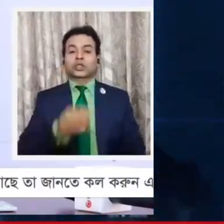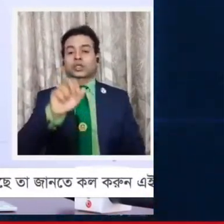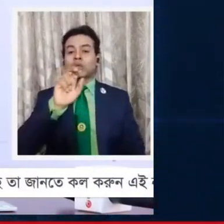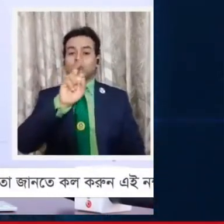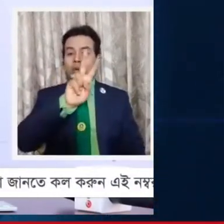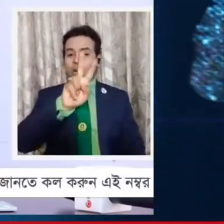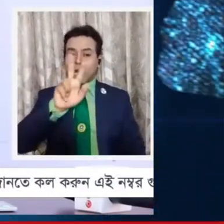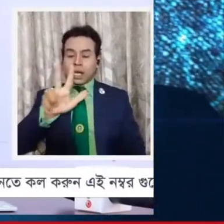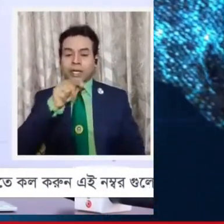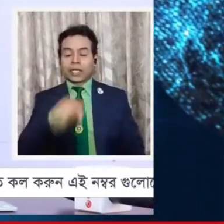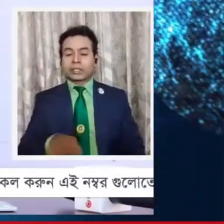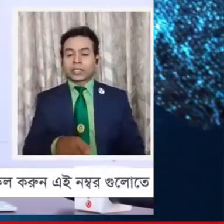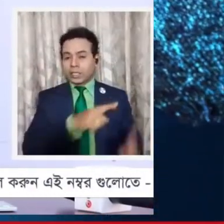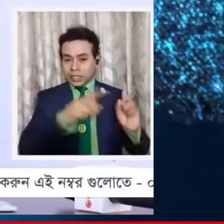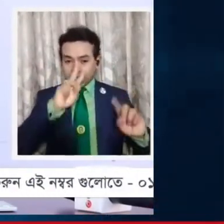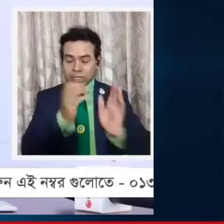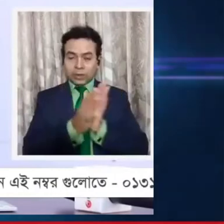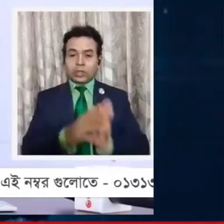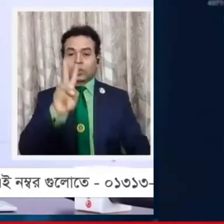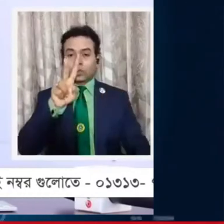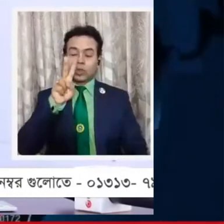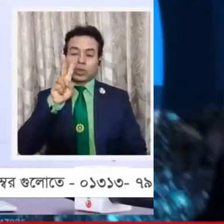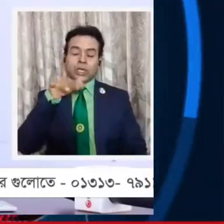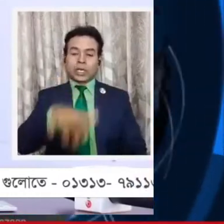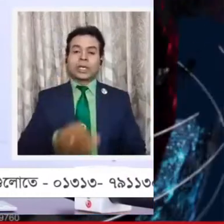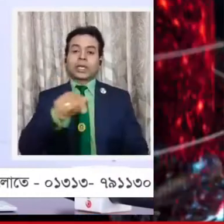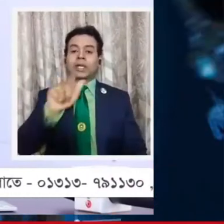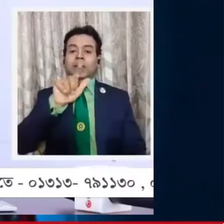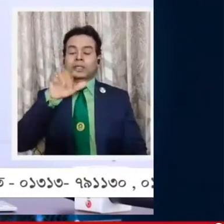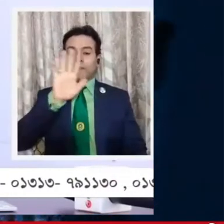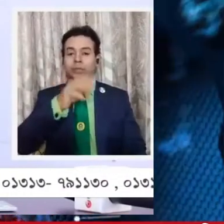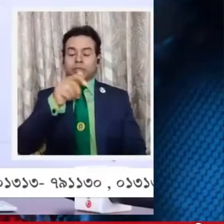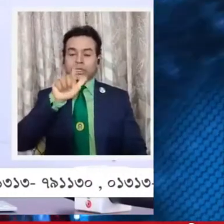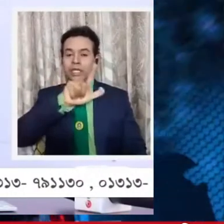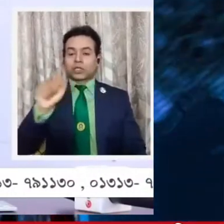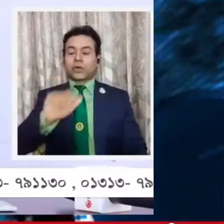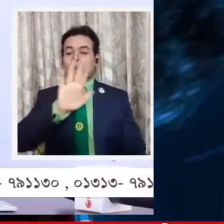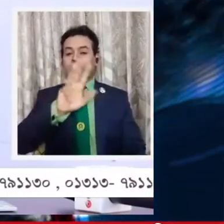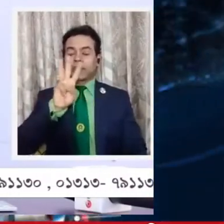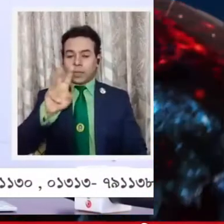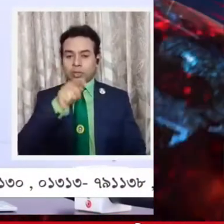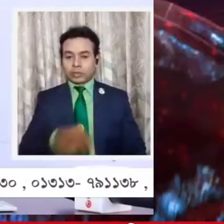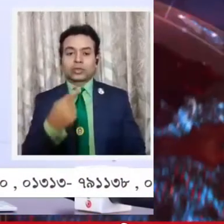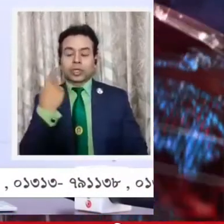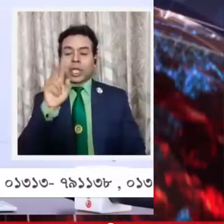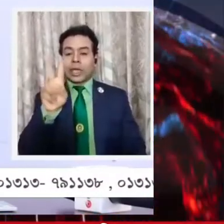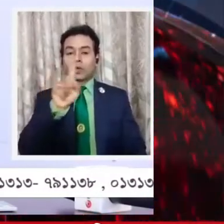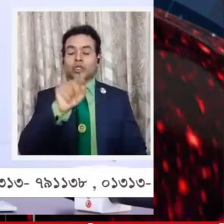13,362। 24 ঘন্টায় যা নমুনা পরীক্ষা হয়েছে তাতে শনাক্ত হয়েছে 2,928 জন এবং এ পর্যন্ত